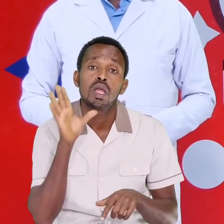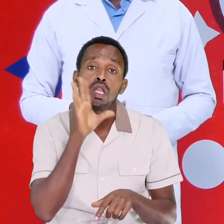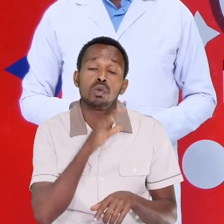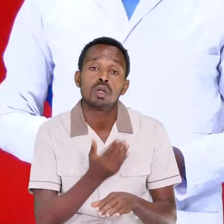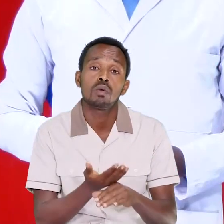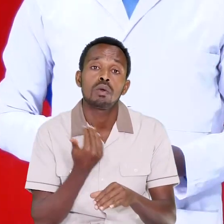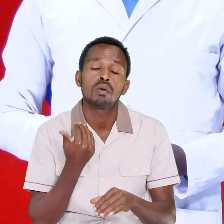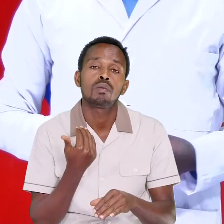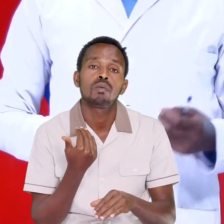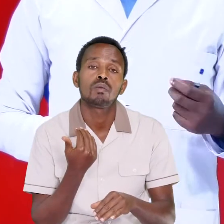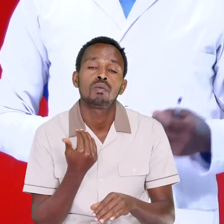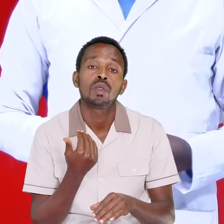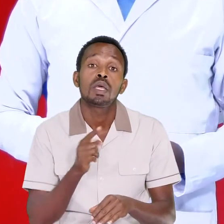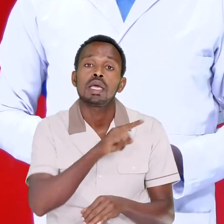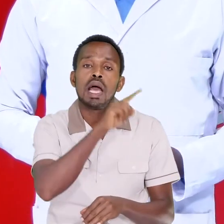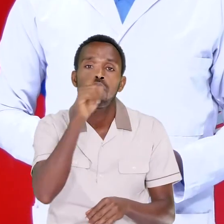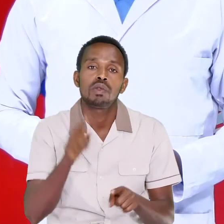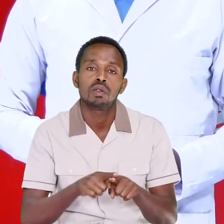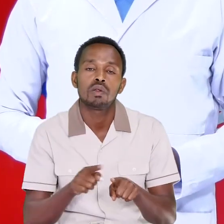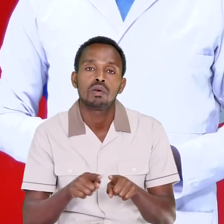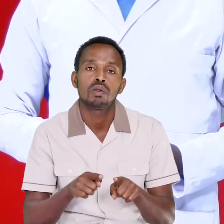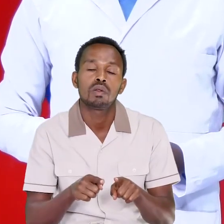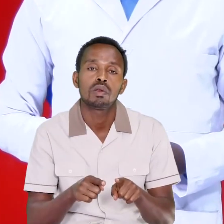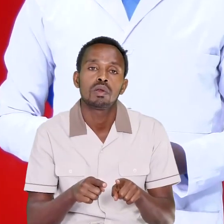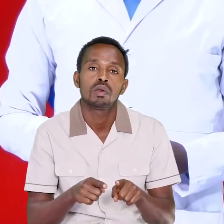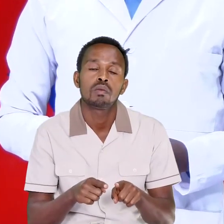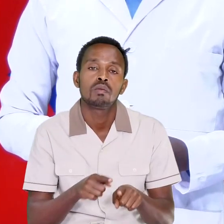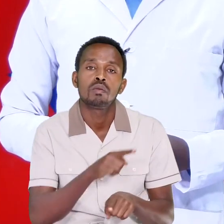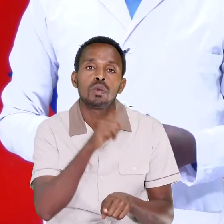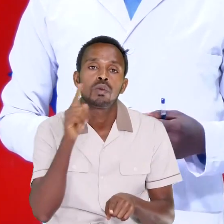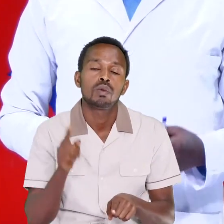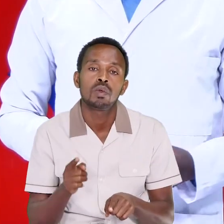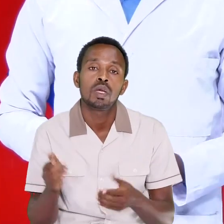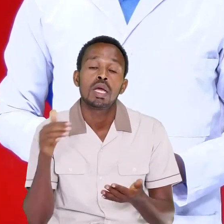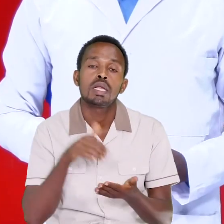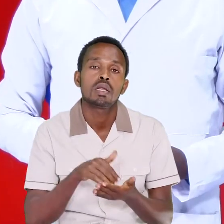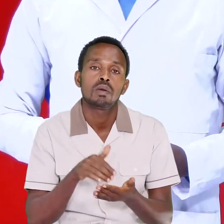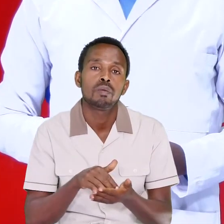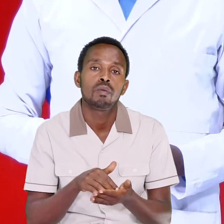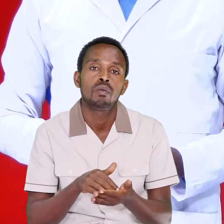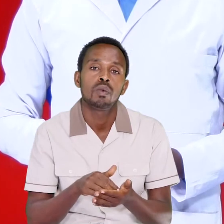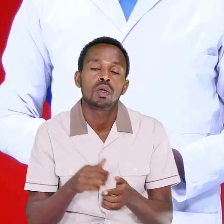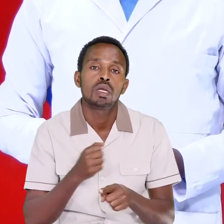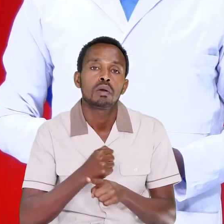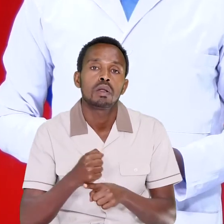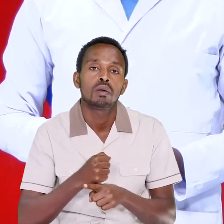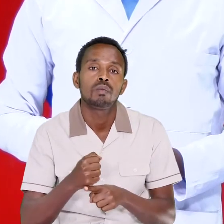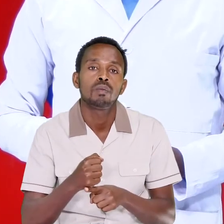dura gaaffilee adda addaa isin gaafatamaa turre irra deddeebi'uudhaan